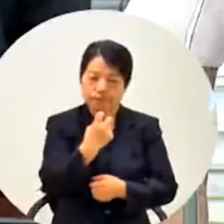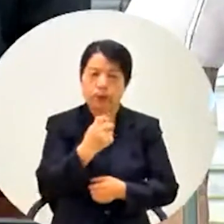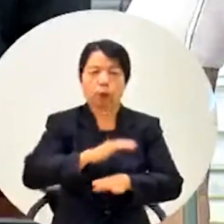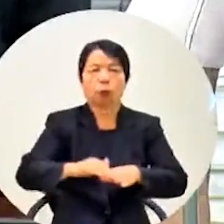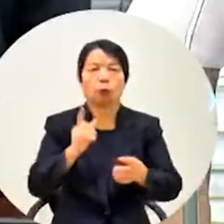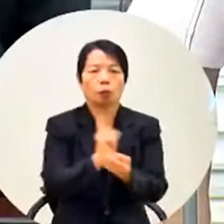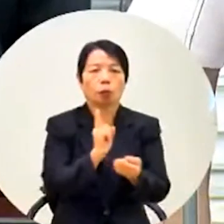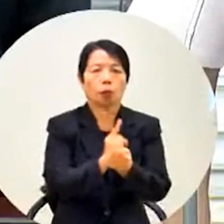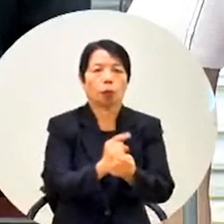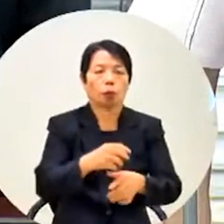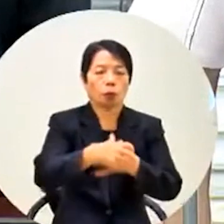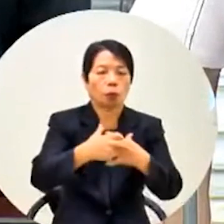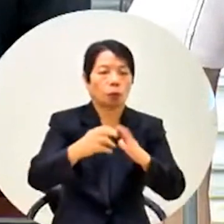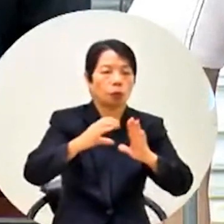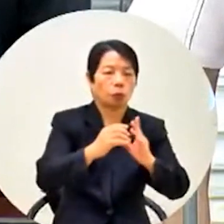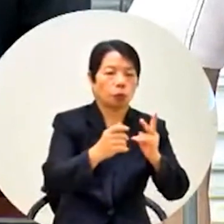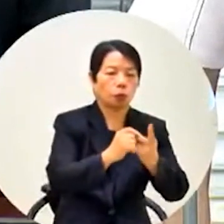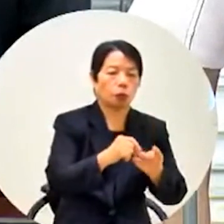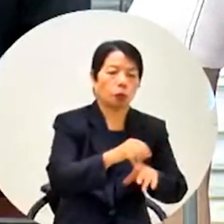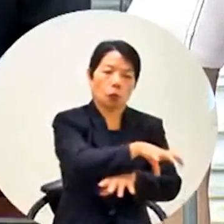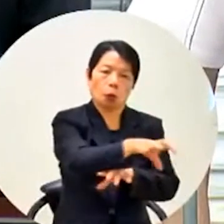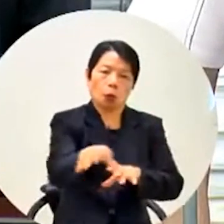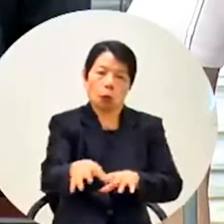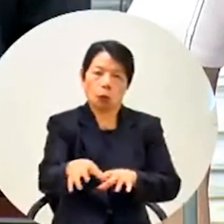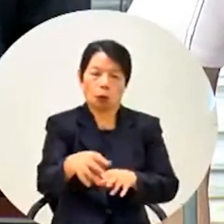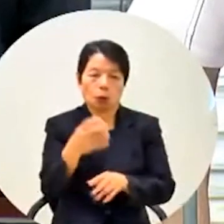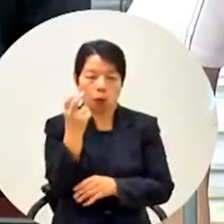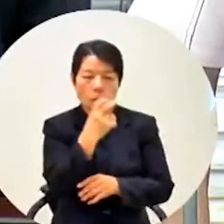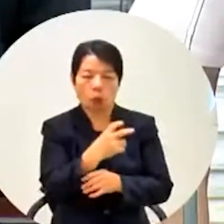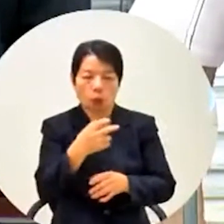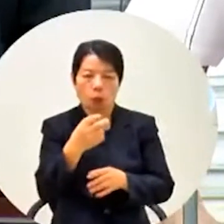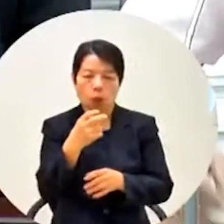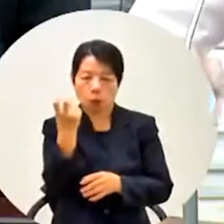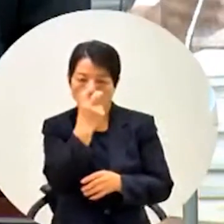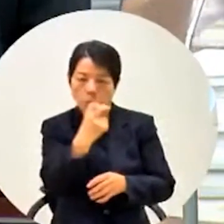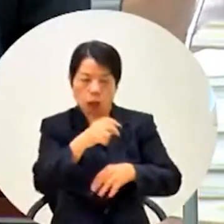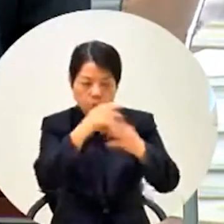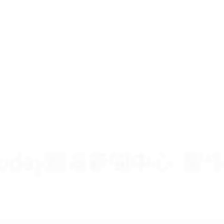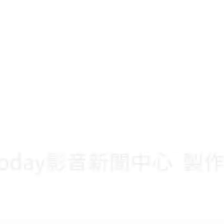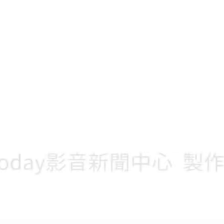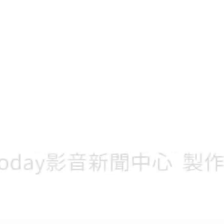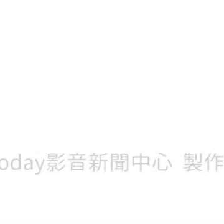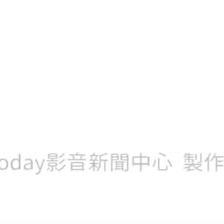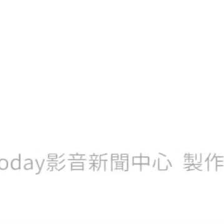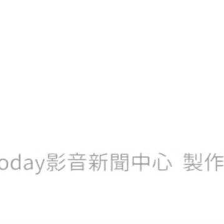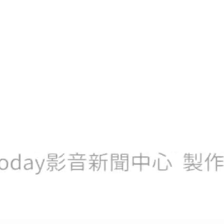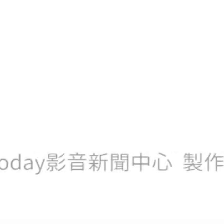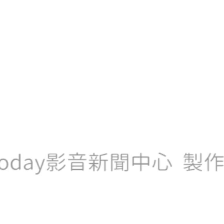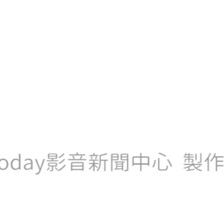间的大型的检验机制、哦、我们也多建立了合作的联盟。